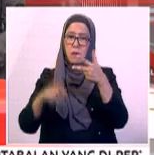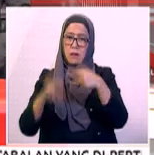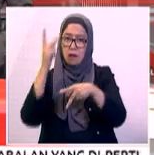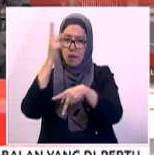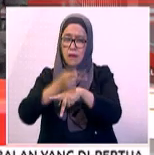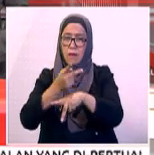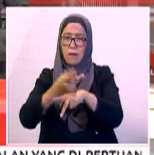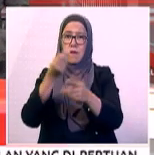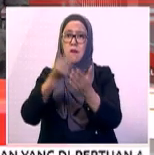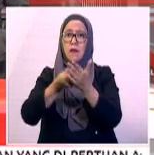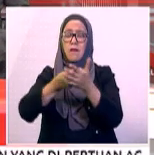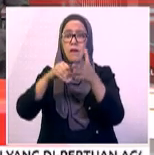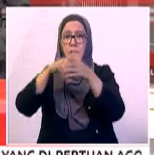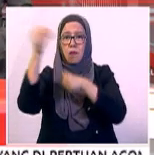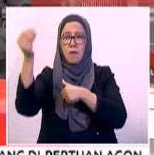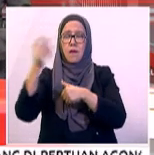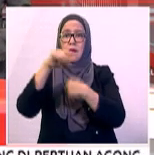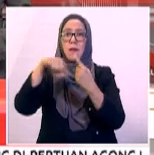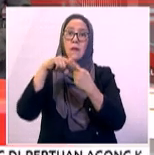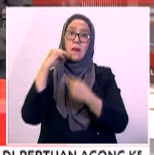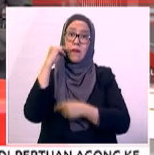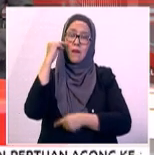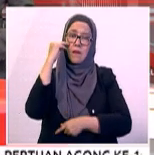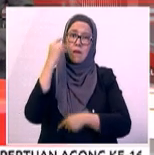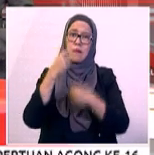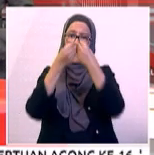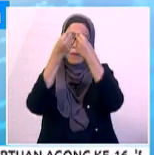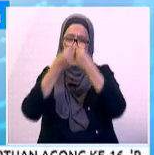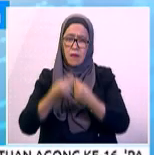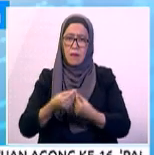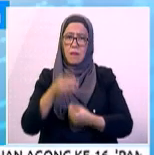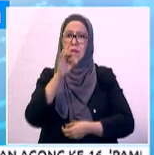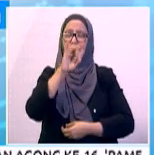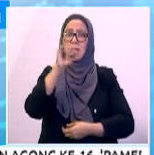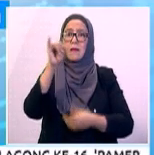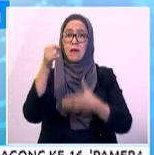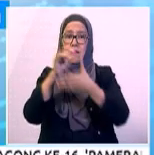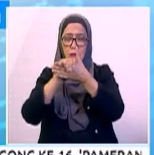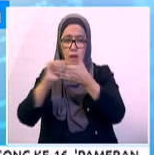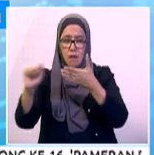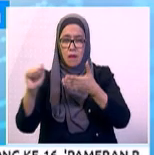berjumlah $5.8 bilion. Manakala aset mata wang asing lain berjumlah